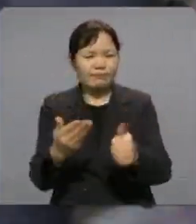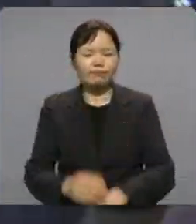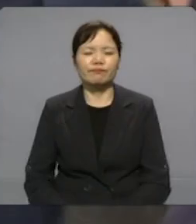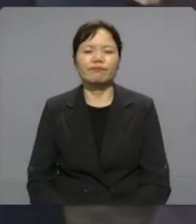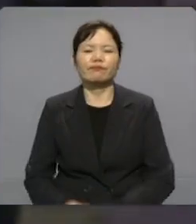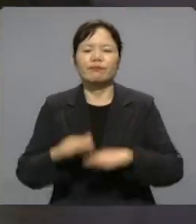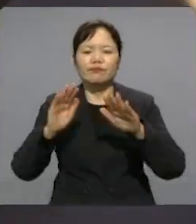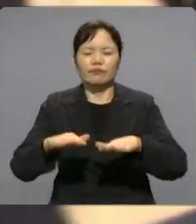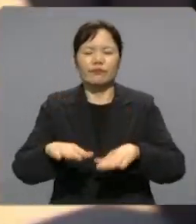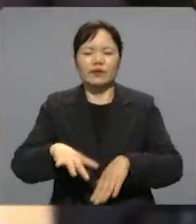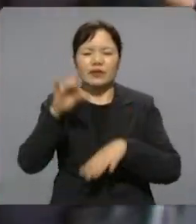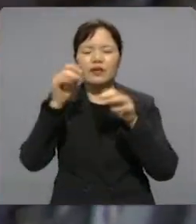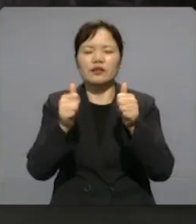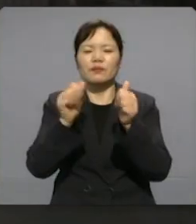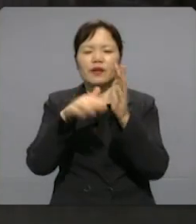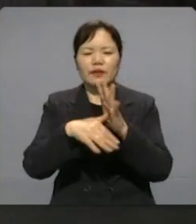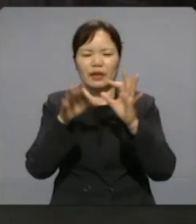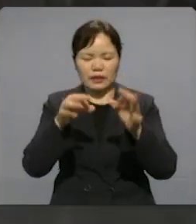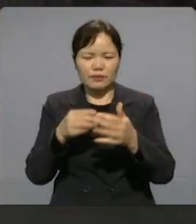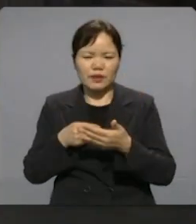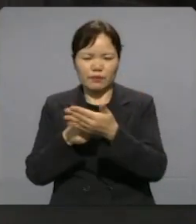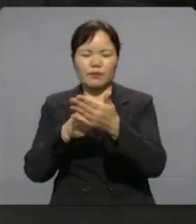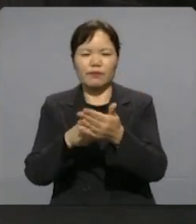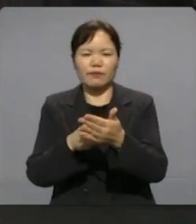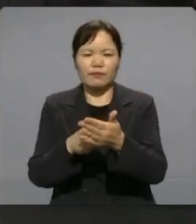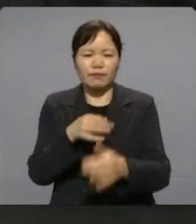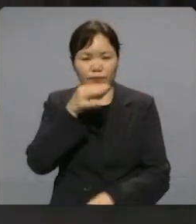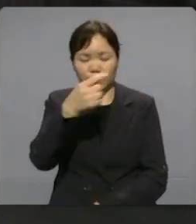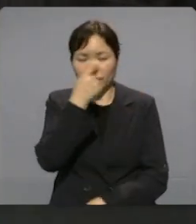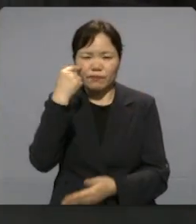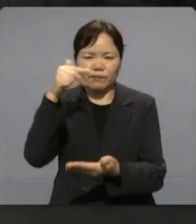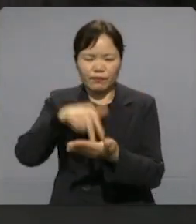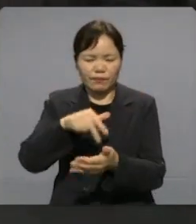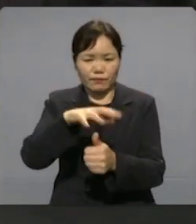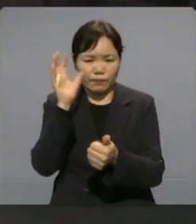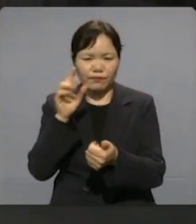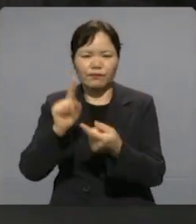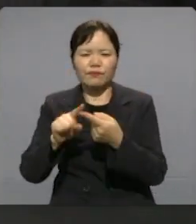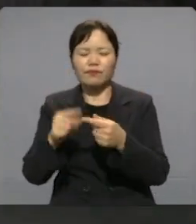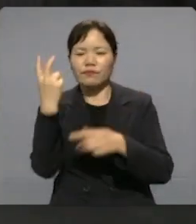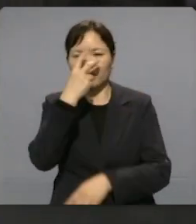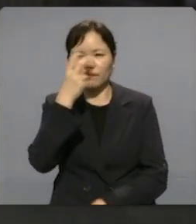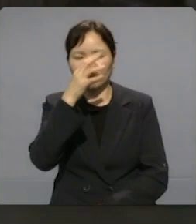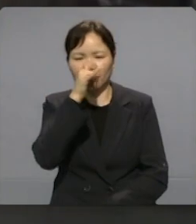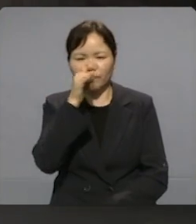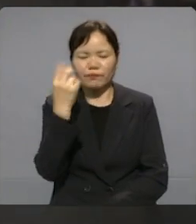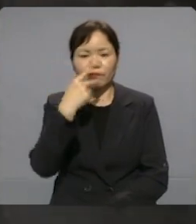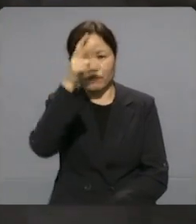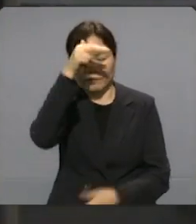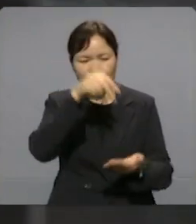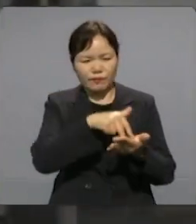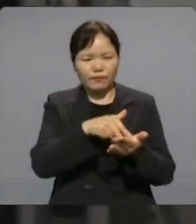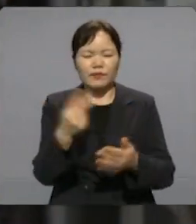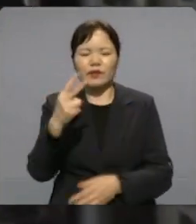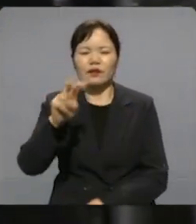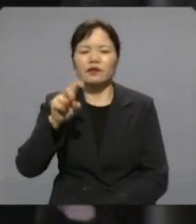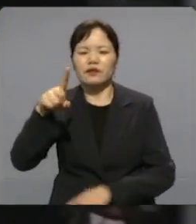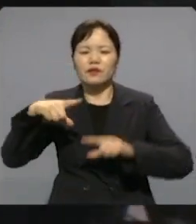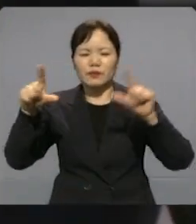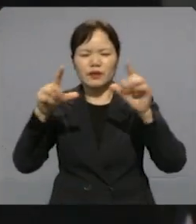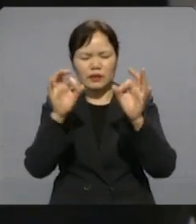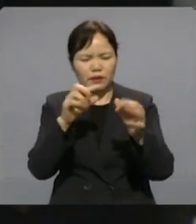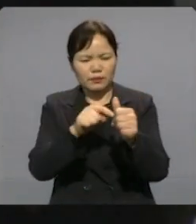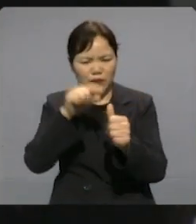오늘 열린 첫 공판에선 김 씨가 낸 보석 신청에 대한 심문이 이뤄졌습니다. 검찰은 2021년 김